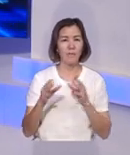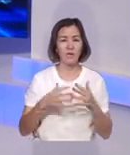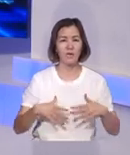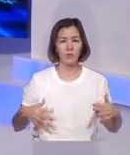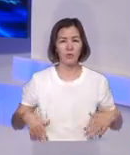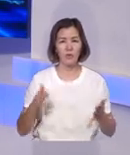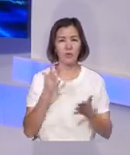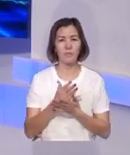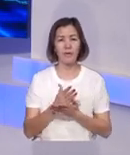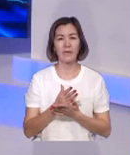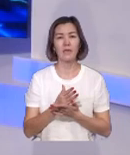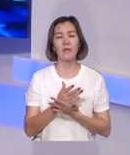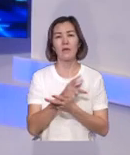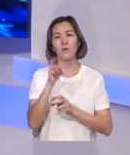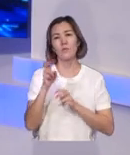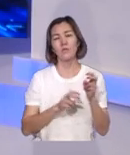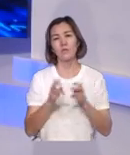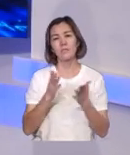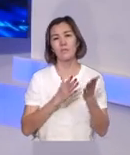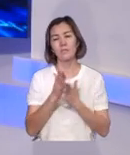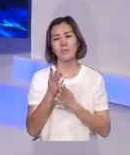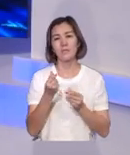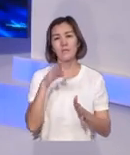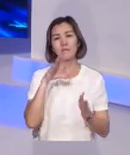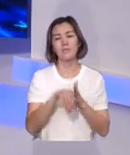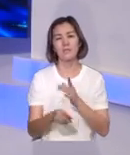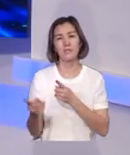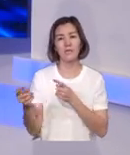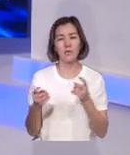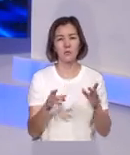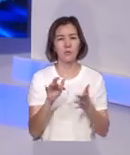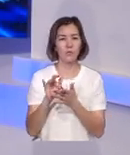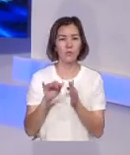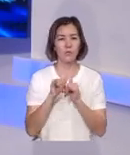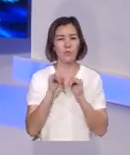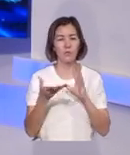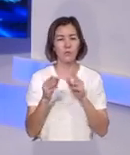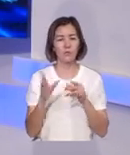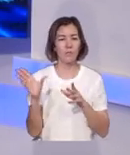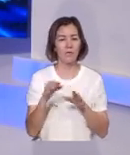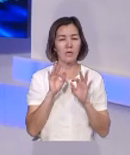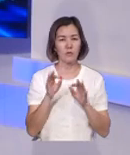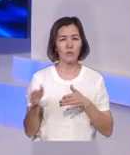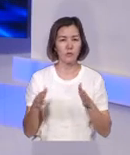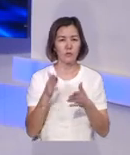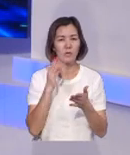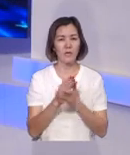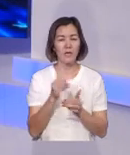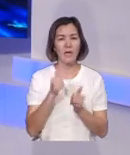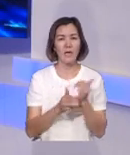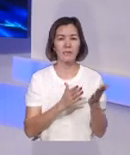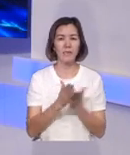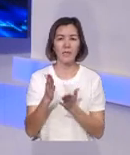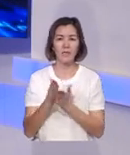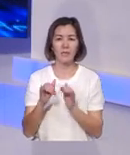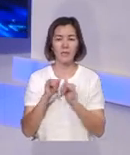Кеннің де төрт түрі бар. Өнеркәсіп саласынан бөлек инвестиция тарту, туризмді өркендету жақсы жолға қойылған. Әр саладағы даму көрсеткіш